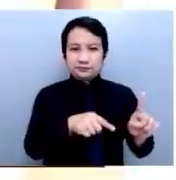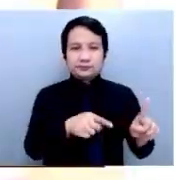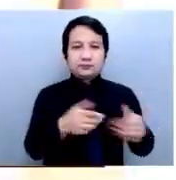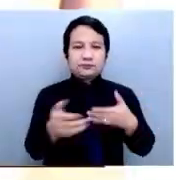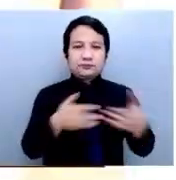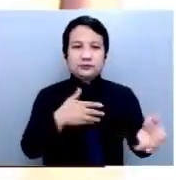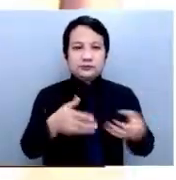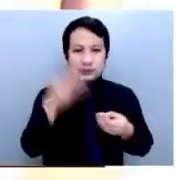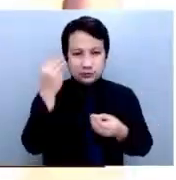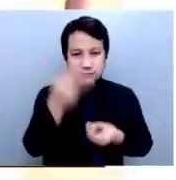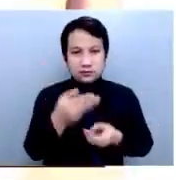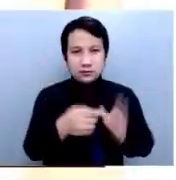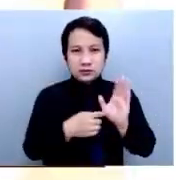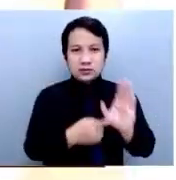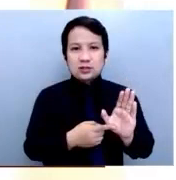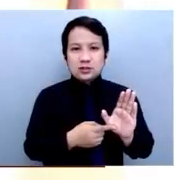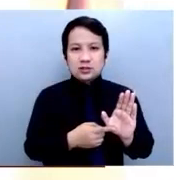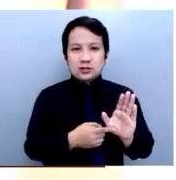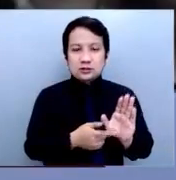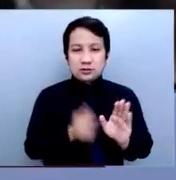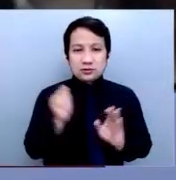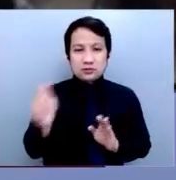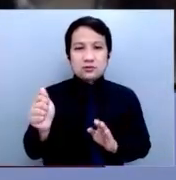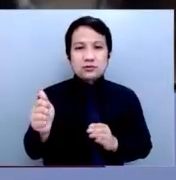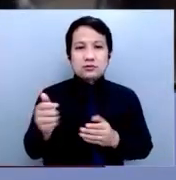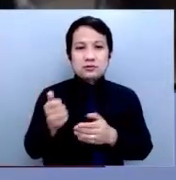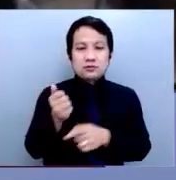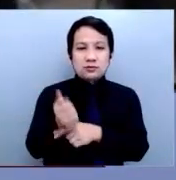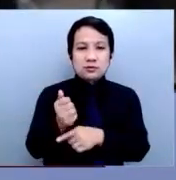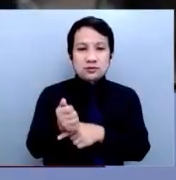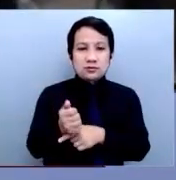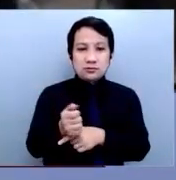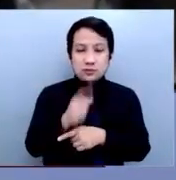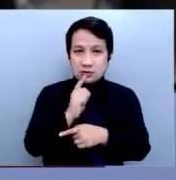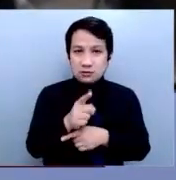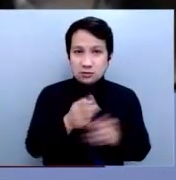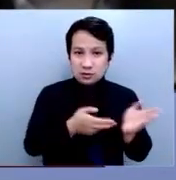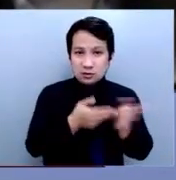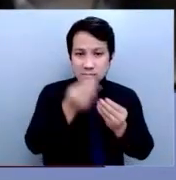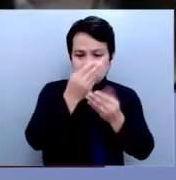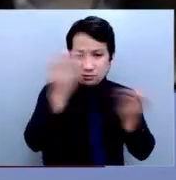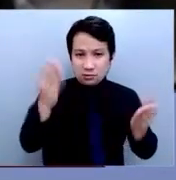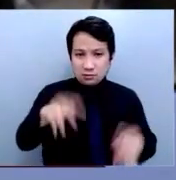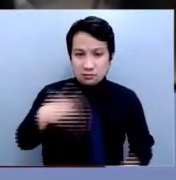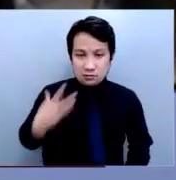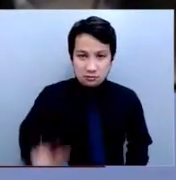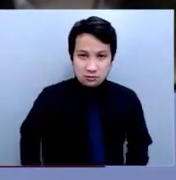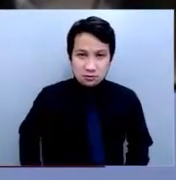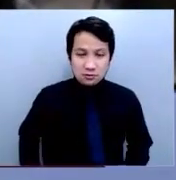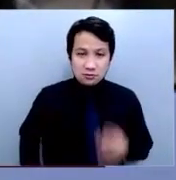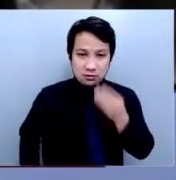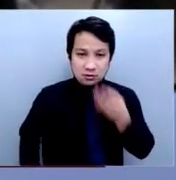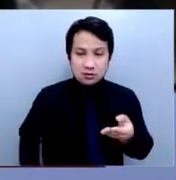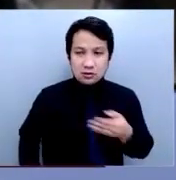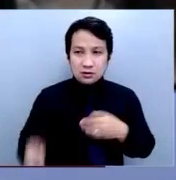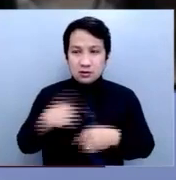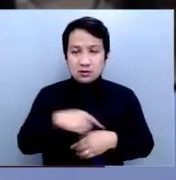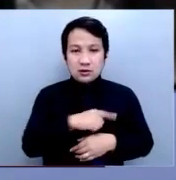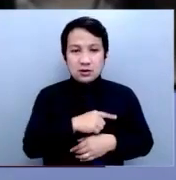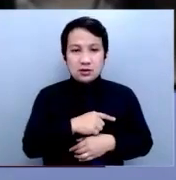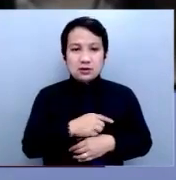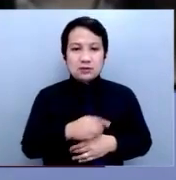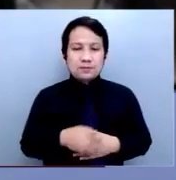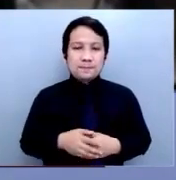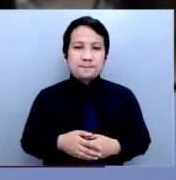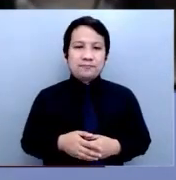din ang katiwalian. Now yung corruption, if it accrues to the pockets of just a few people, okay? And